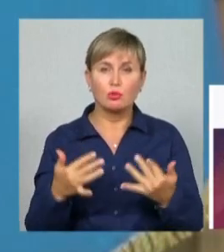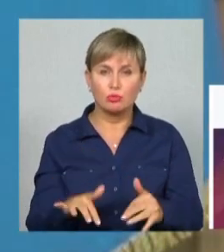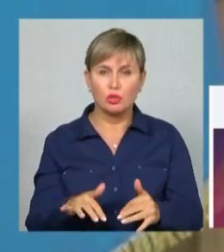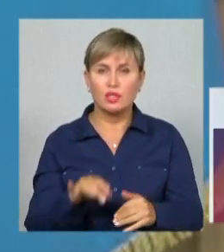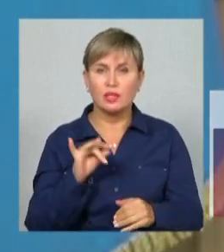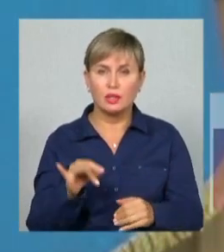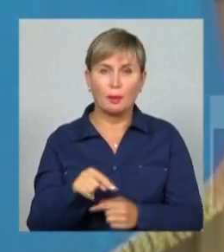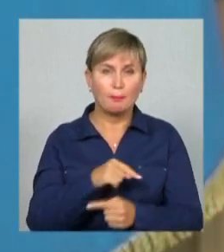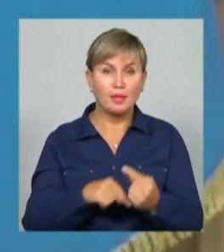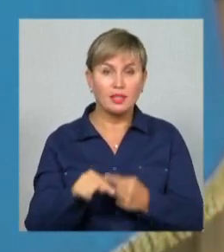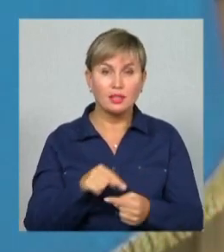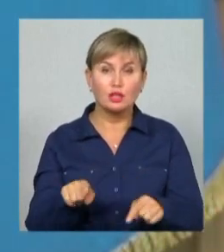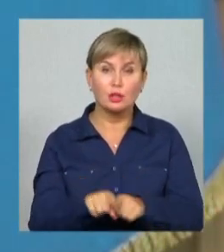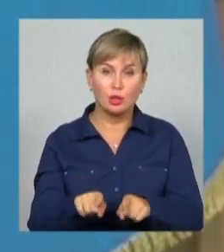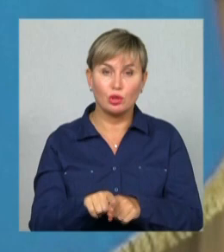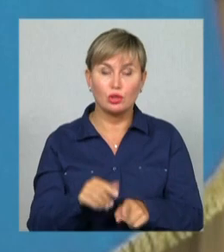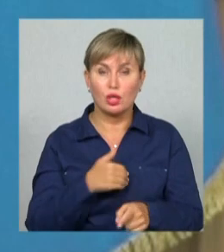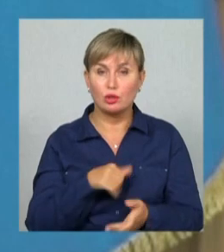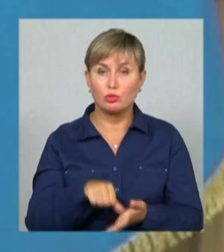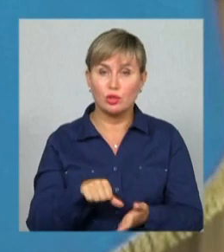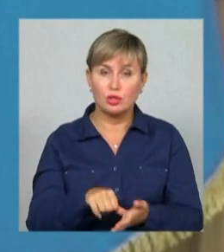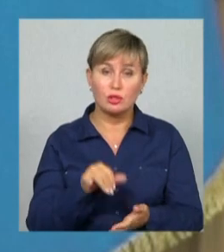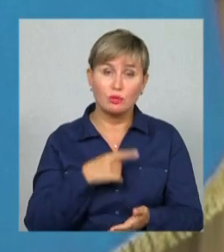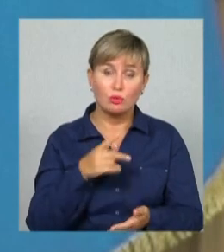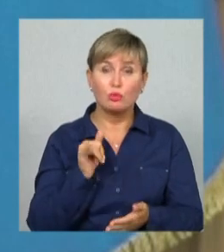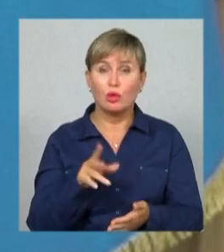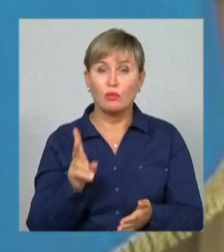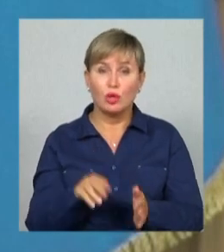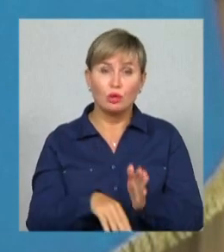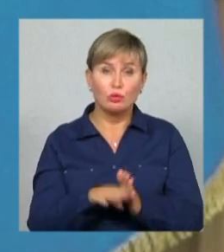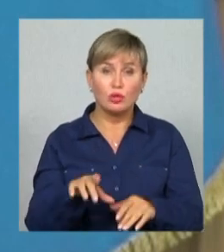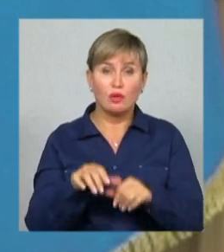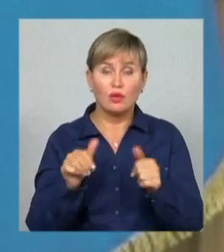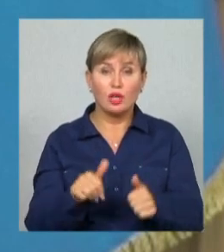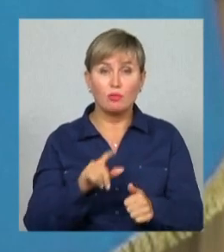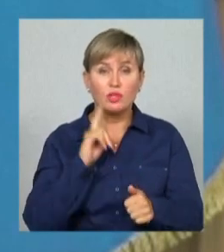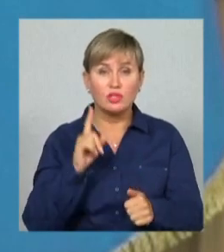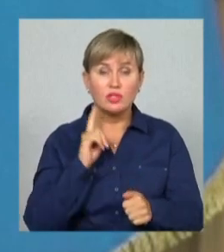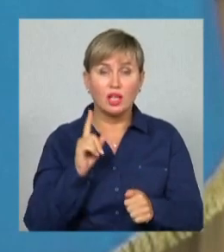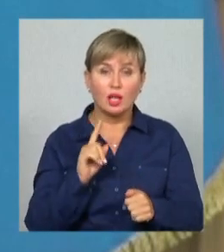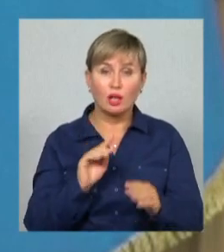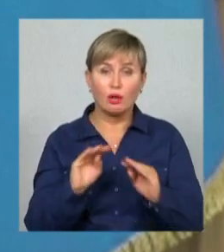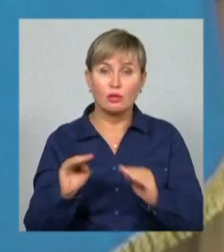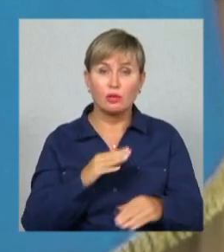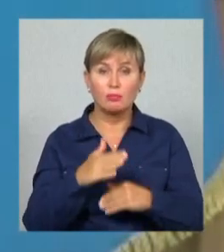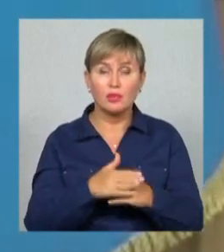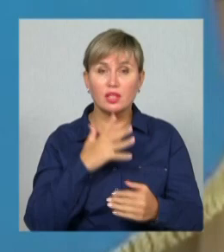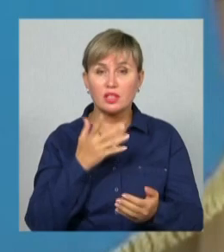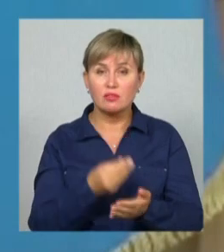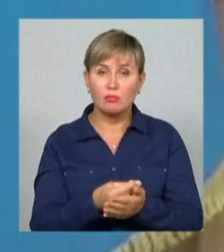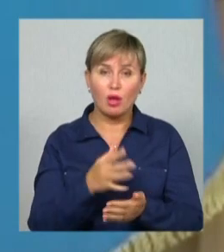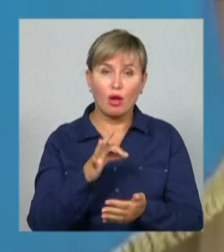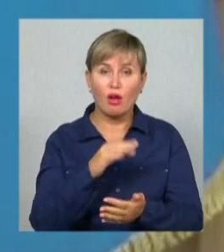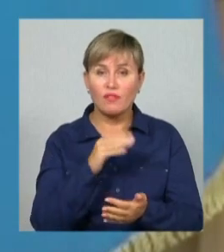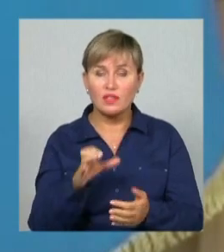и бизнес тоже хочет участвовать и говорит, что у кого лучшее оформление зеленое перед своим